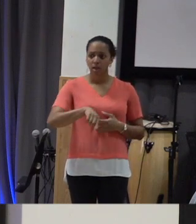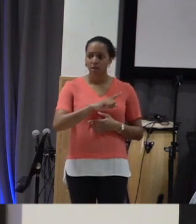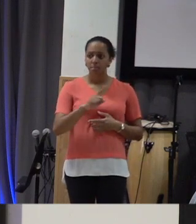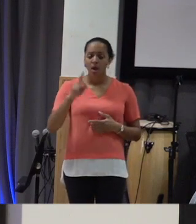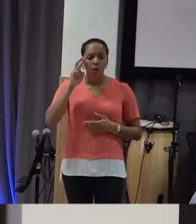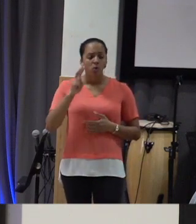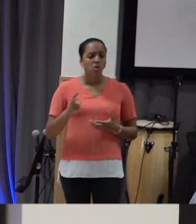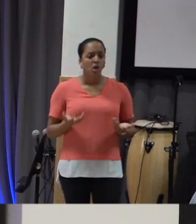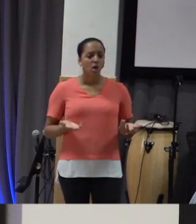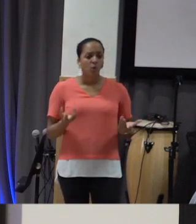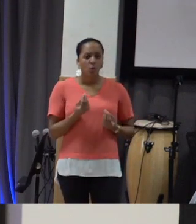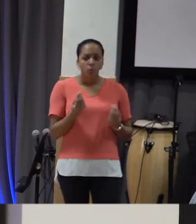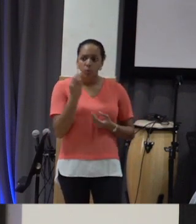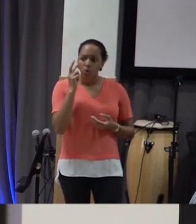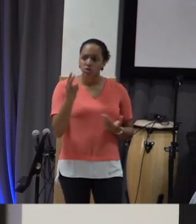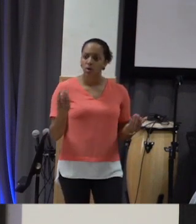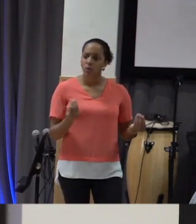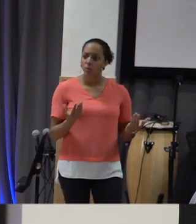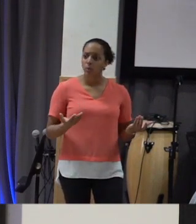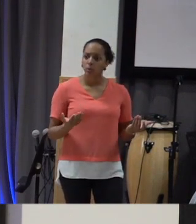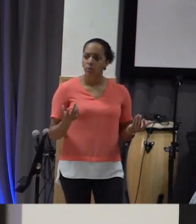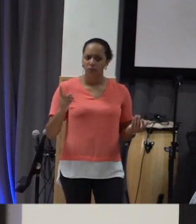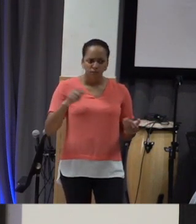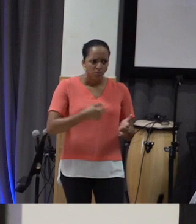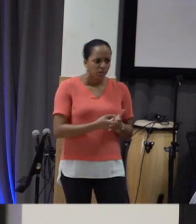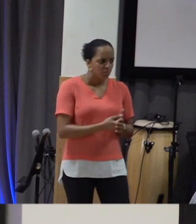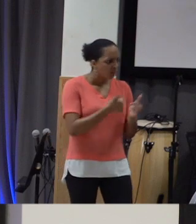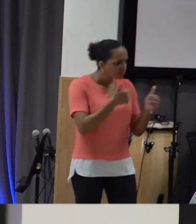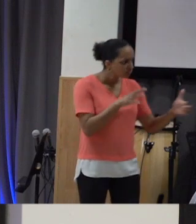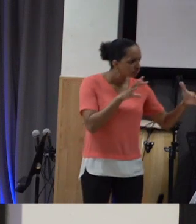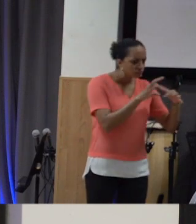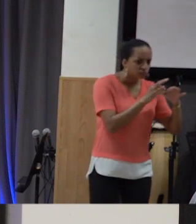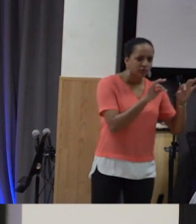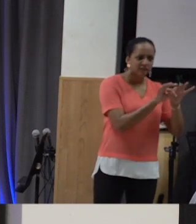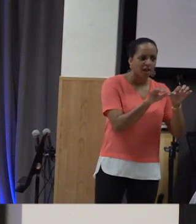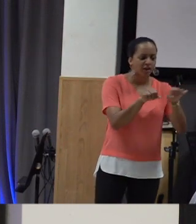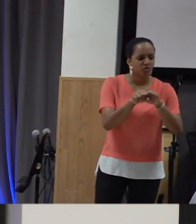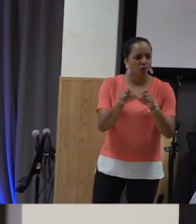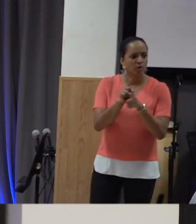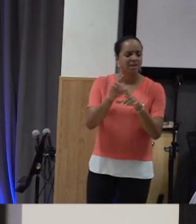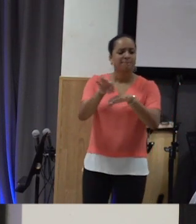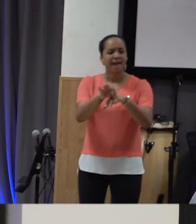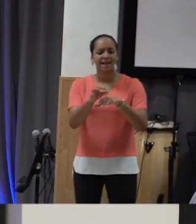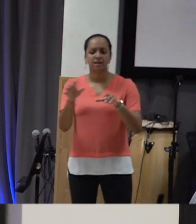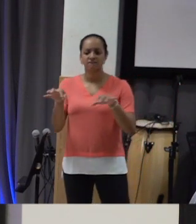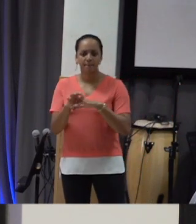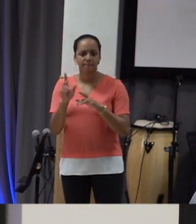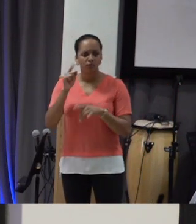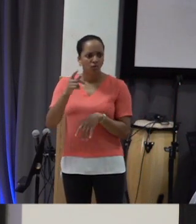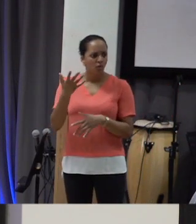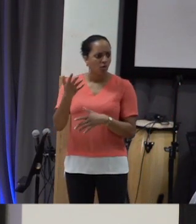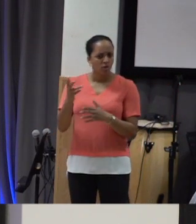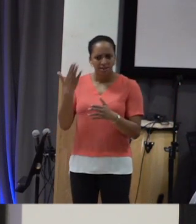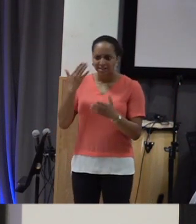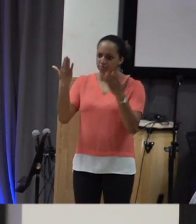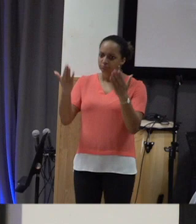que tu m'honores? Où est l'honneur qui m'est dû? Est-ce que tu honores ton frère, ta sœur? Est-ce que tu honores ton mari, ta femme, tes enfants? Est-ce que tu les estimes au-dessus de toi? Est-ce que